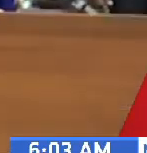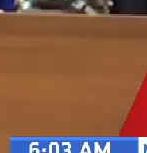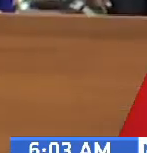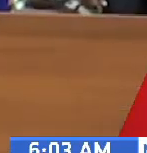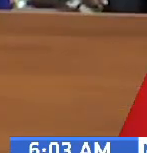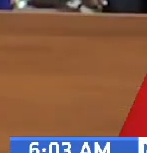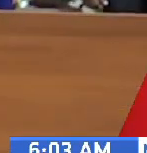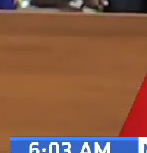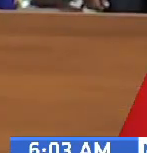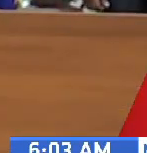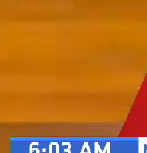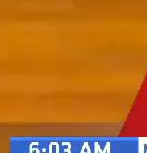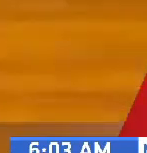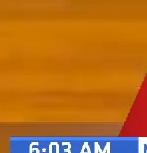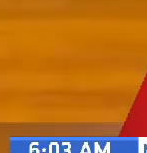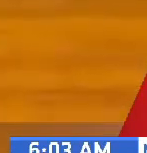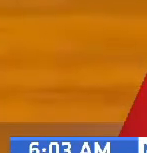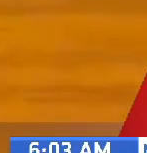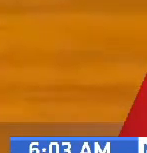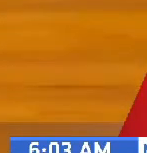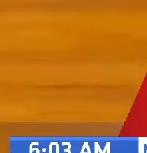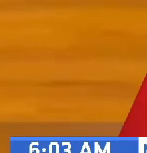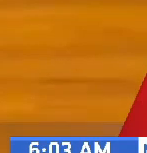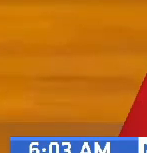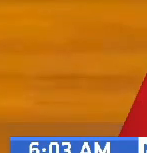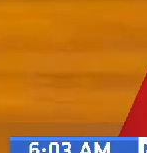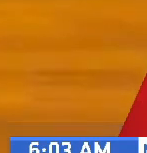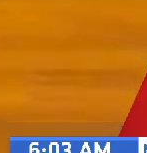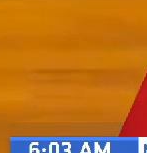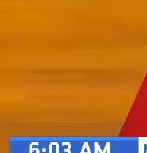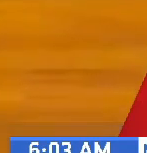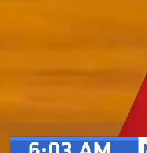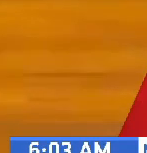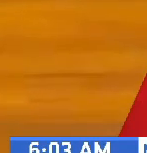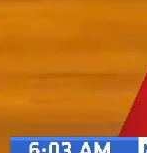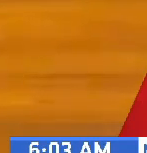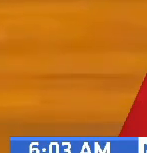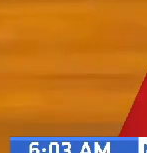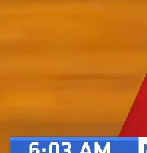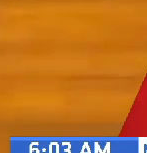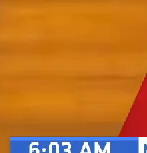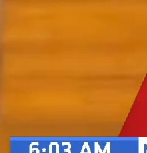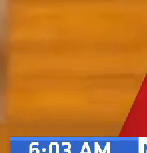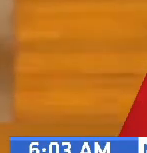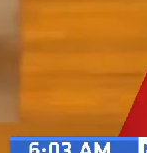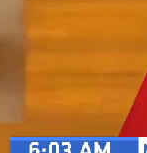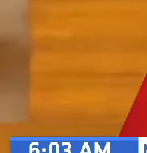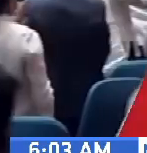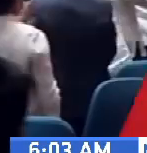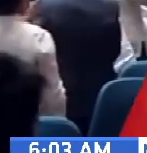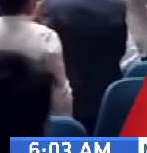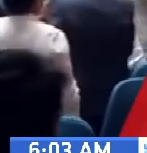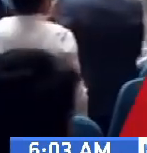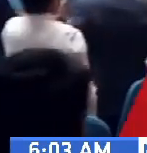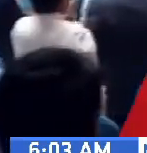Pasado alas 6 ng gabi, iprinoklama na si Ferdinand Bongbong Marcos Jr. bilang 17th presidente ng